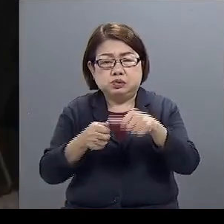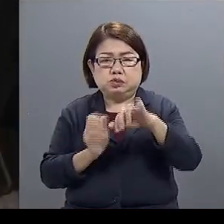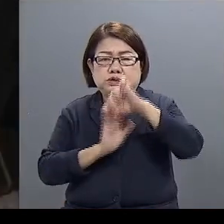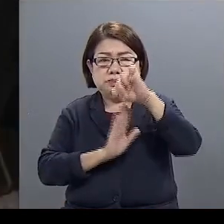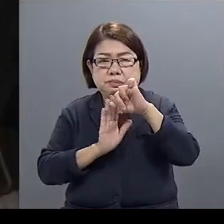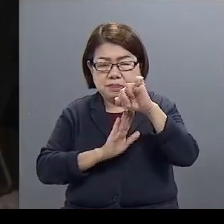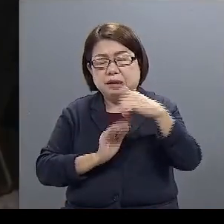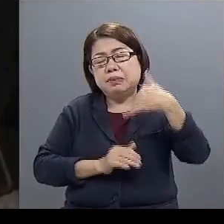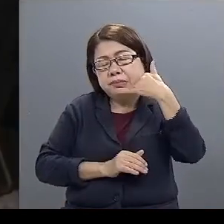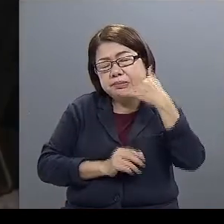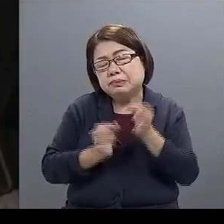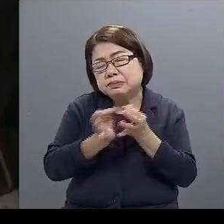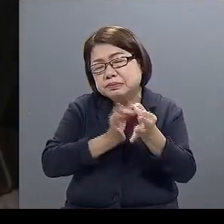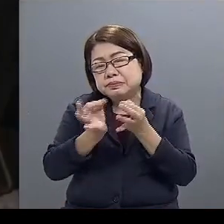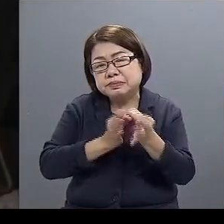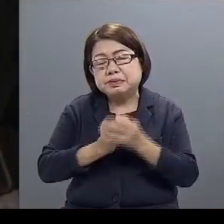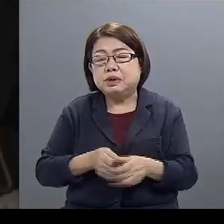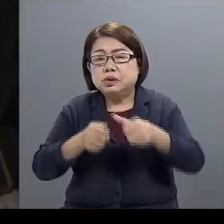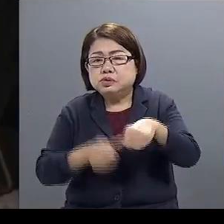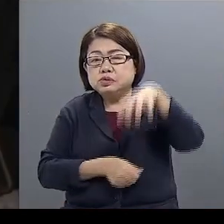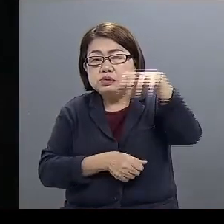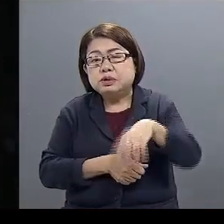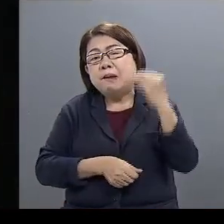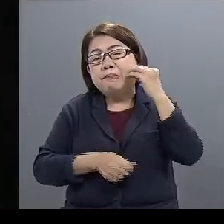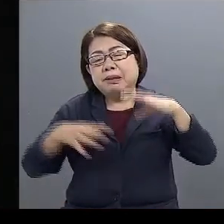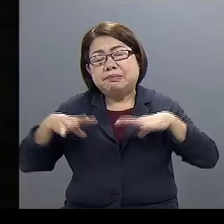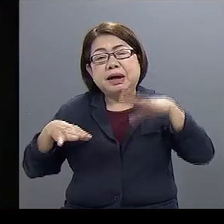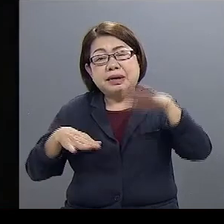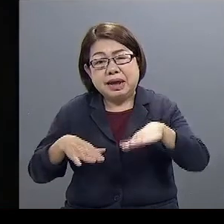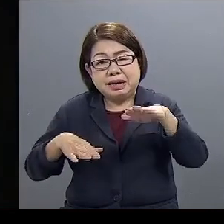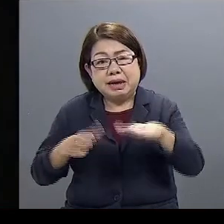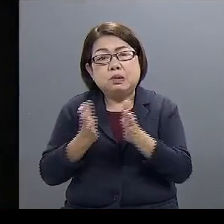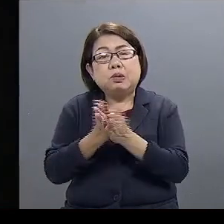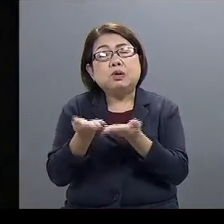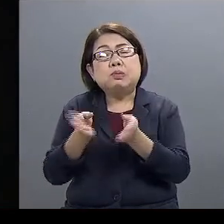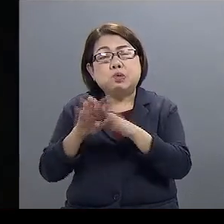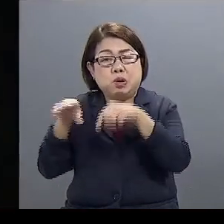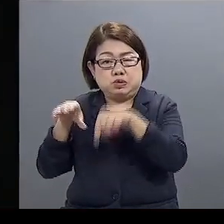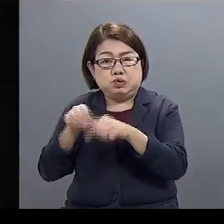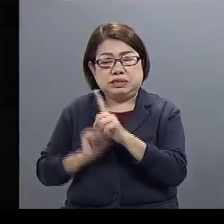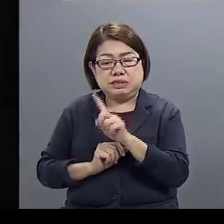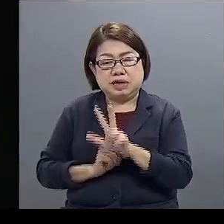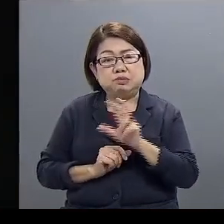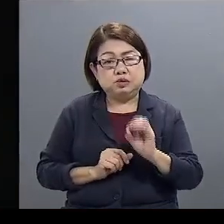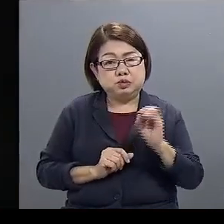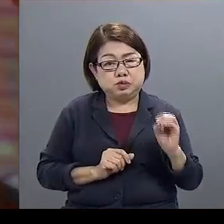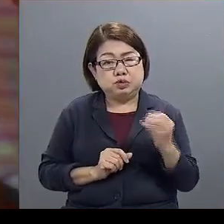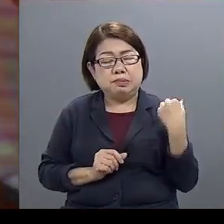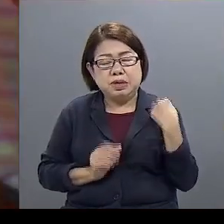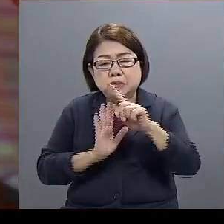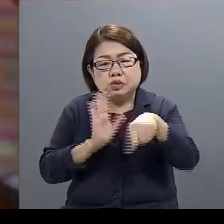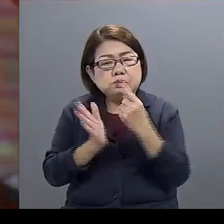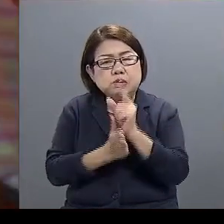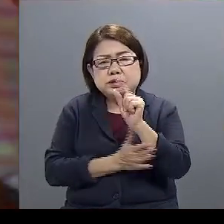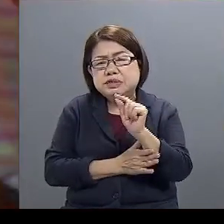ที่ตั้งอยู่ที่บ้านพักเด็กและครอบครัวนะคะก็จะมีเจ้าหน้าที่เนี่ยรับโทรศัพท์ตลอด24ชั่วโมงนะคะซึ่ง